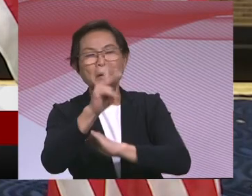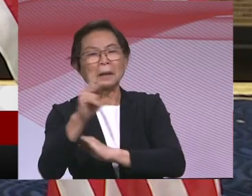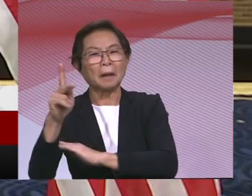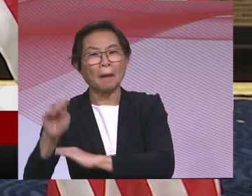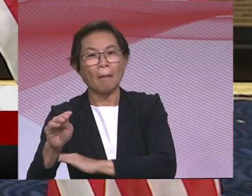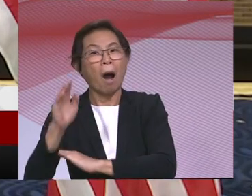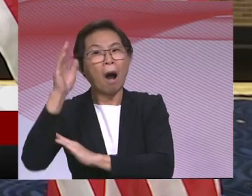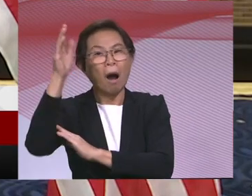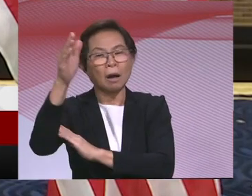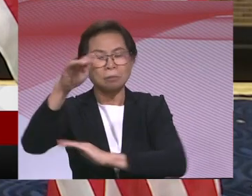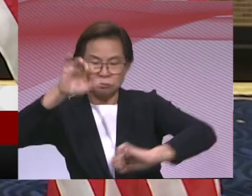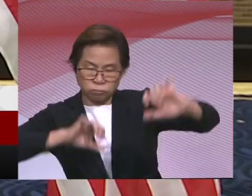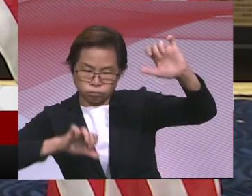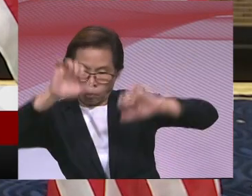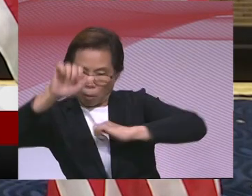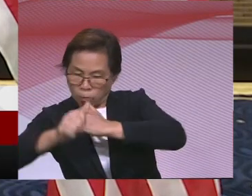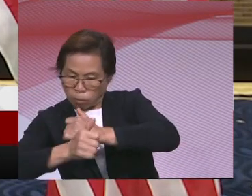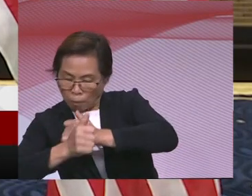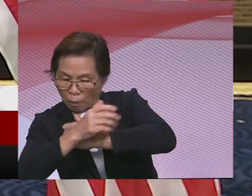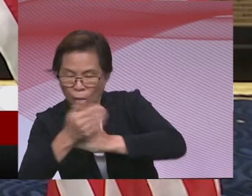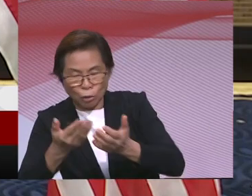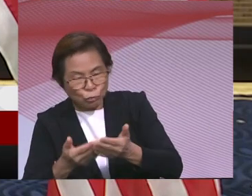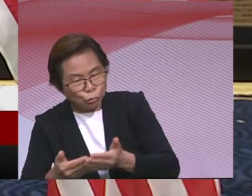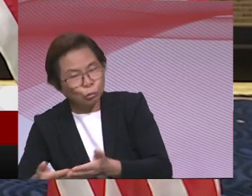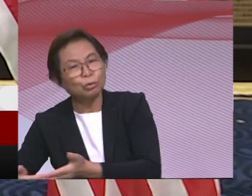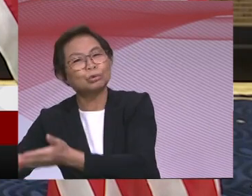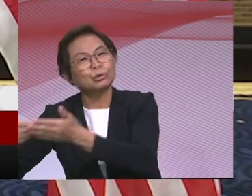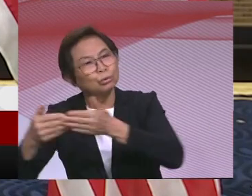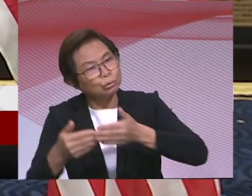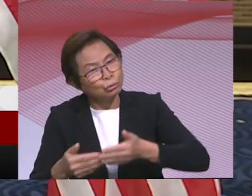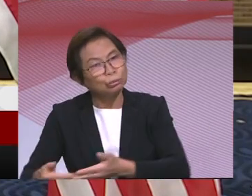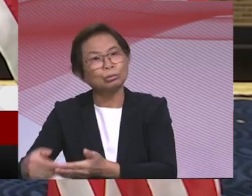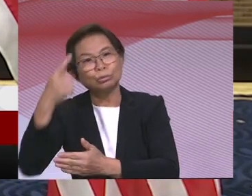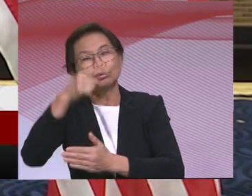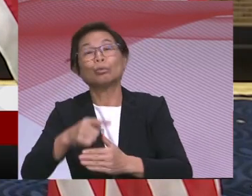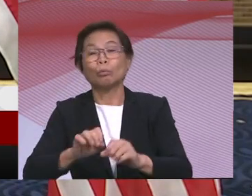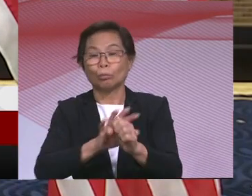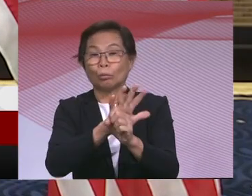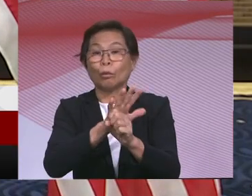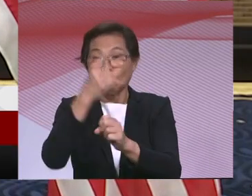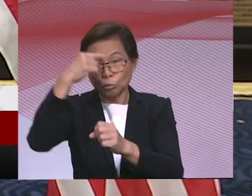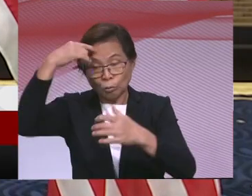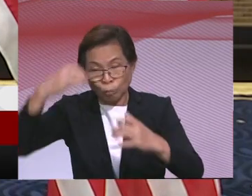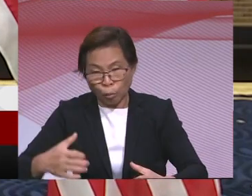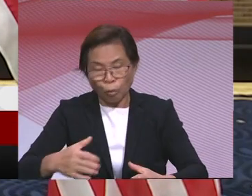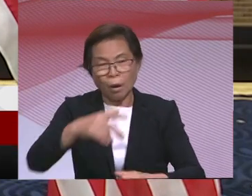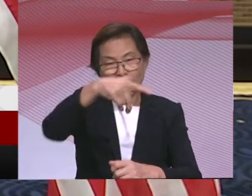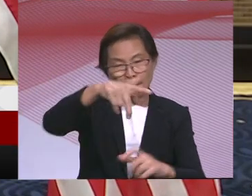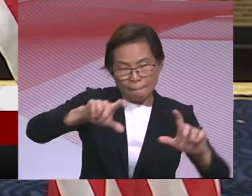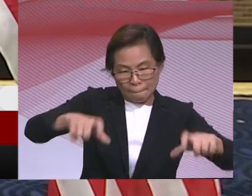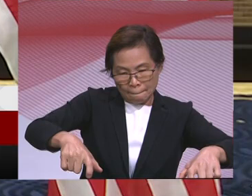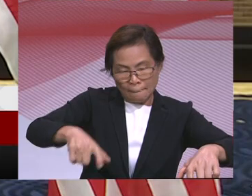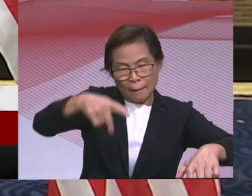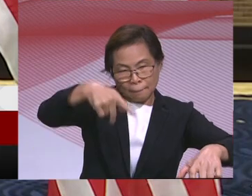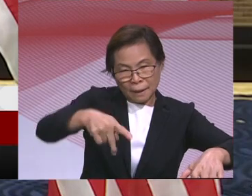akan membuat penilaian risiko secara berterusan bagi membutuhkan sama ada pelaksanaan pkpp